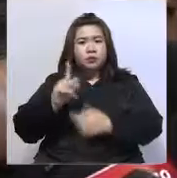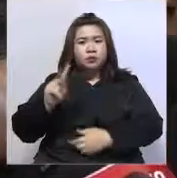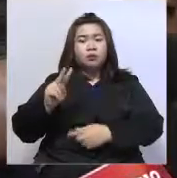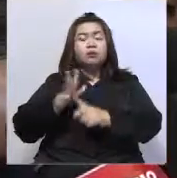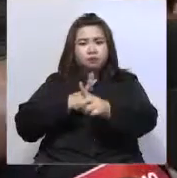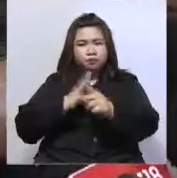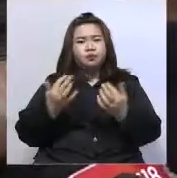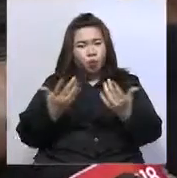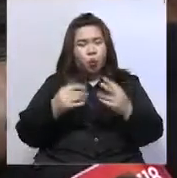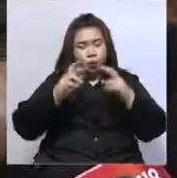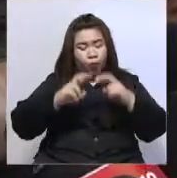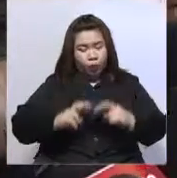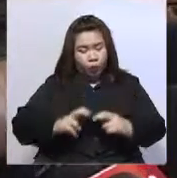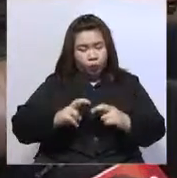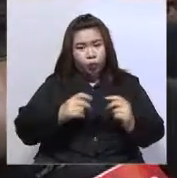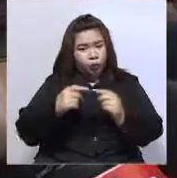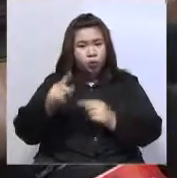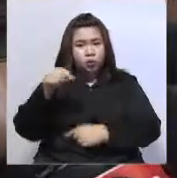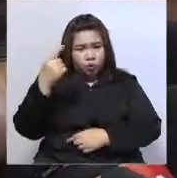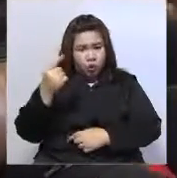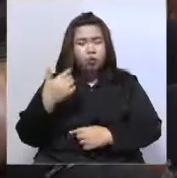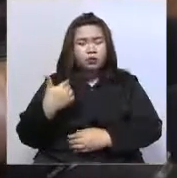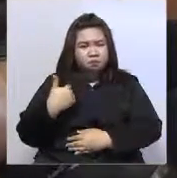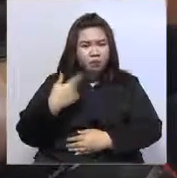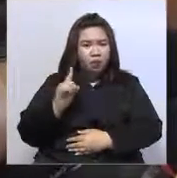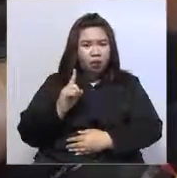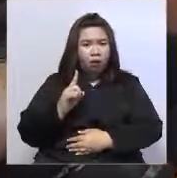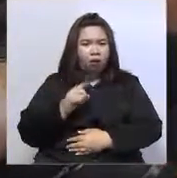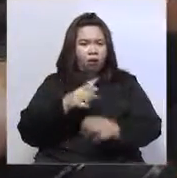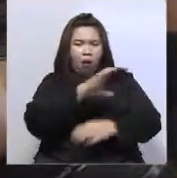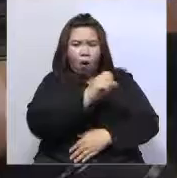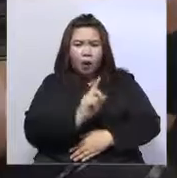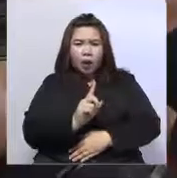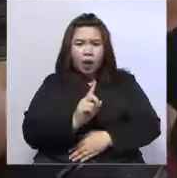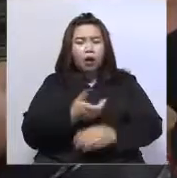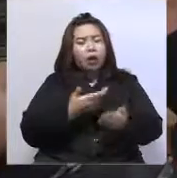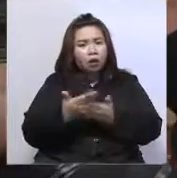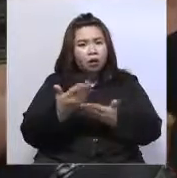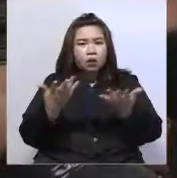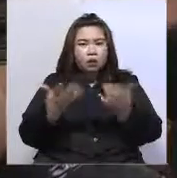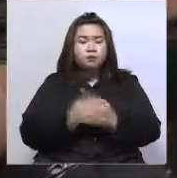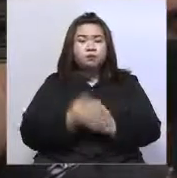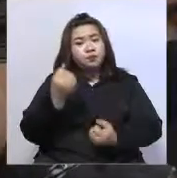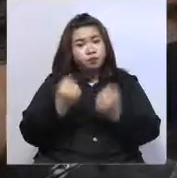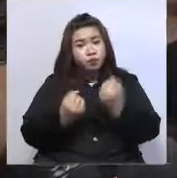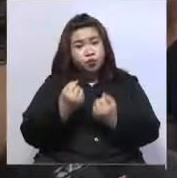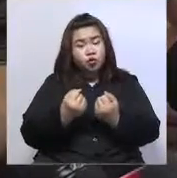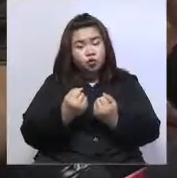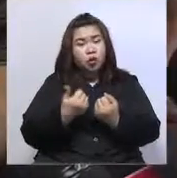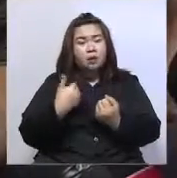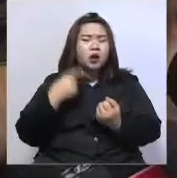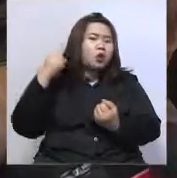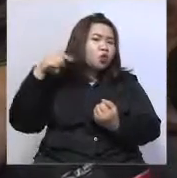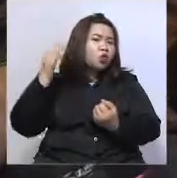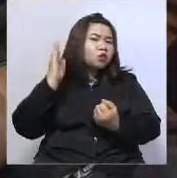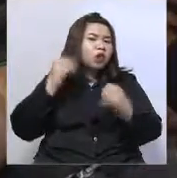นนี้จะต้องทำการสืบสวนสอบสวนขยายผลกันต่อไปนะครับว่ามีที่มาที่ไปอย่างไรรถของ2คนดังกล่าว2สามีภรร